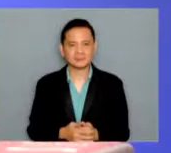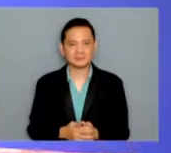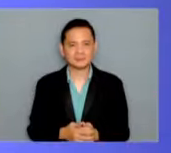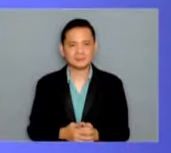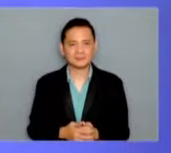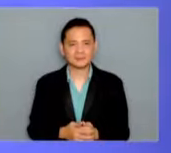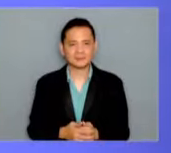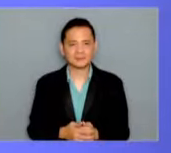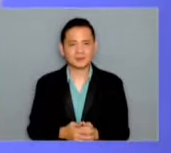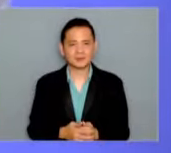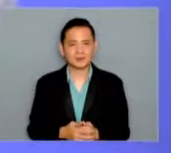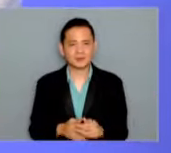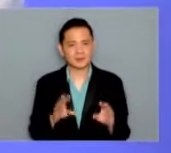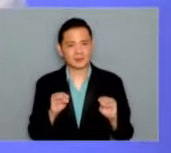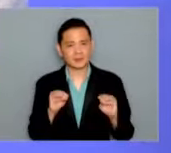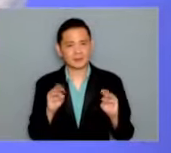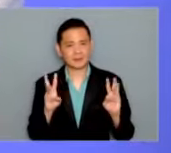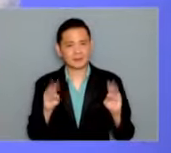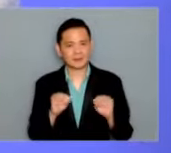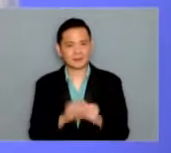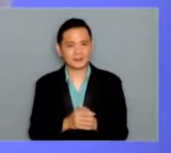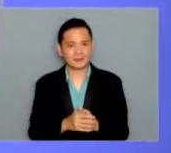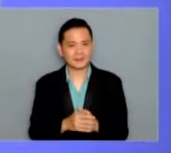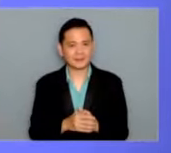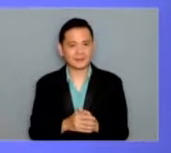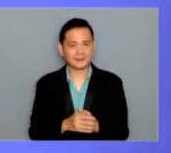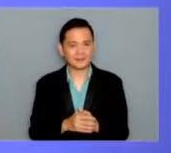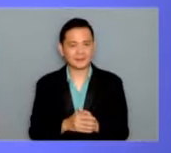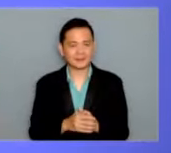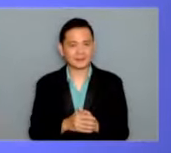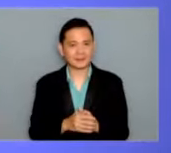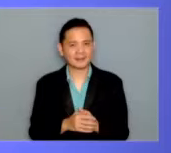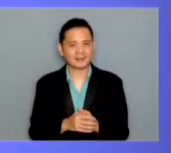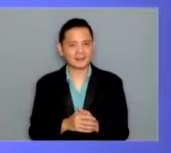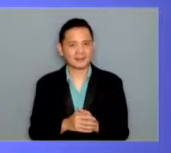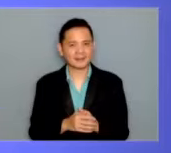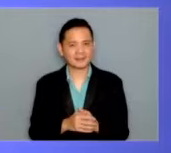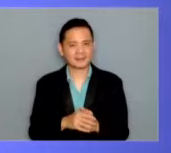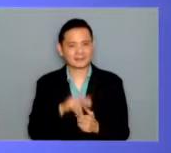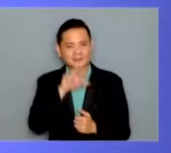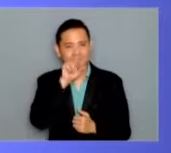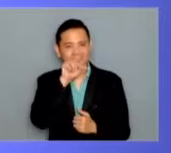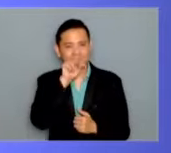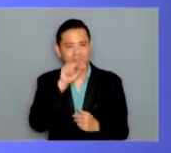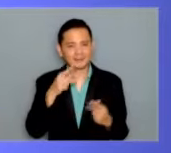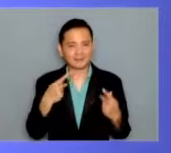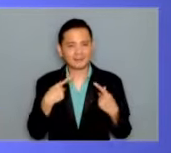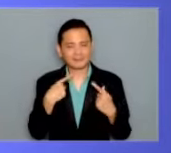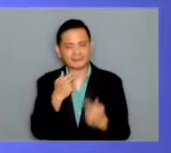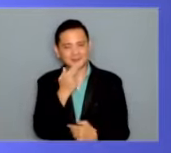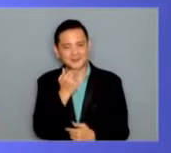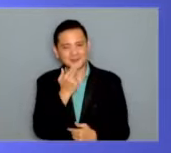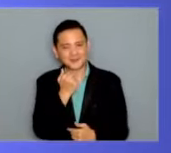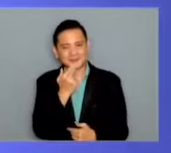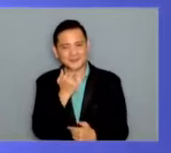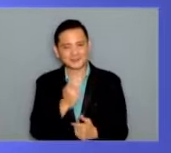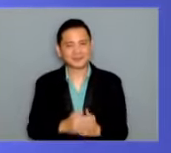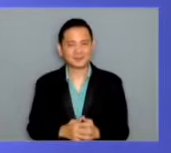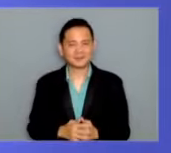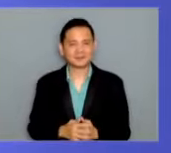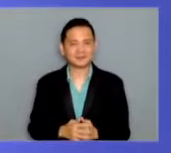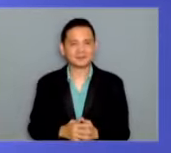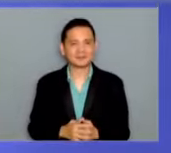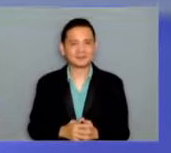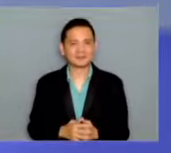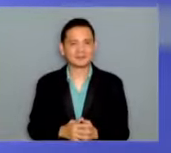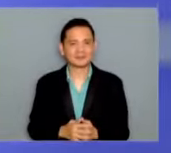po may nasa? Ayaw nyo ng sisyo, but I hope you eat this one. Oh, nice and cute. Oh, cute. Napaka-cute. Ganun naman pala siya.